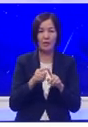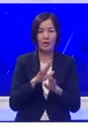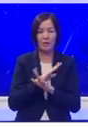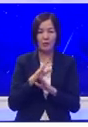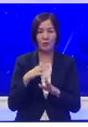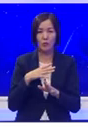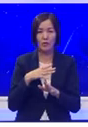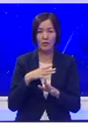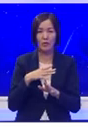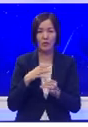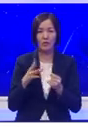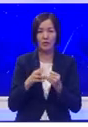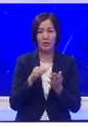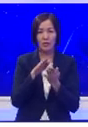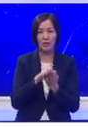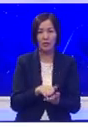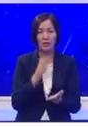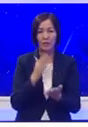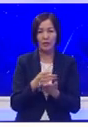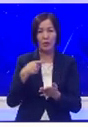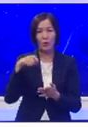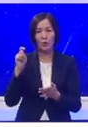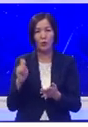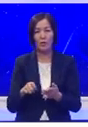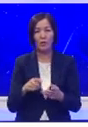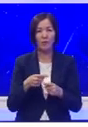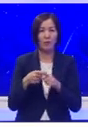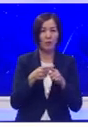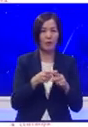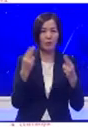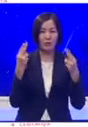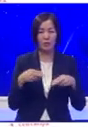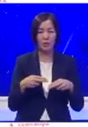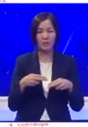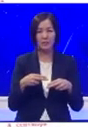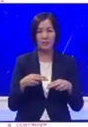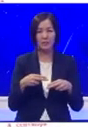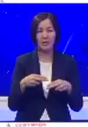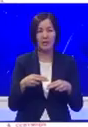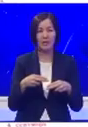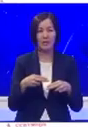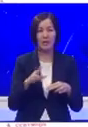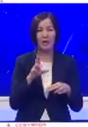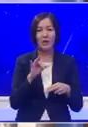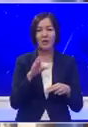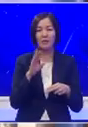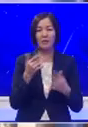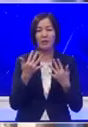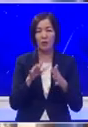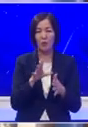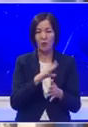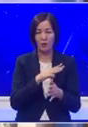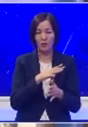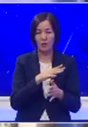кісінің жатқан жері қазір Украина мен Белоруссияның дәл шекарасында, Поседова деген село. Бұл кісі 4 рет